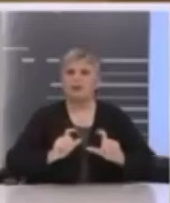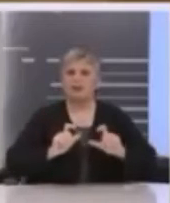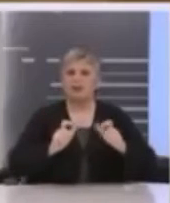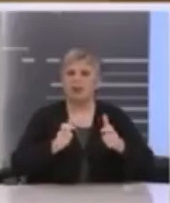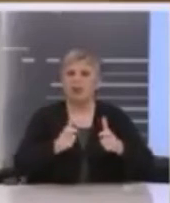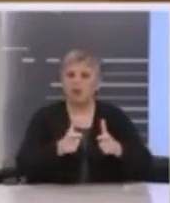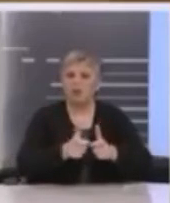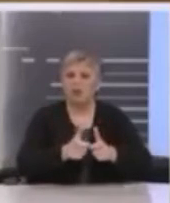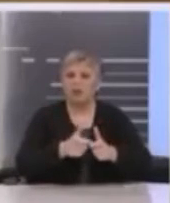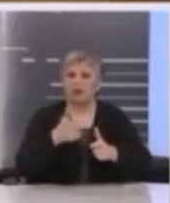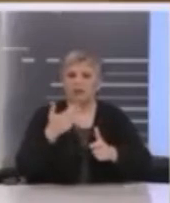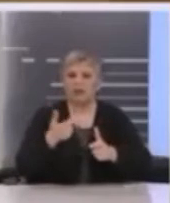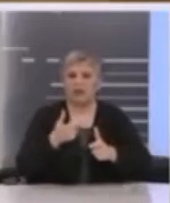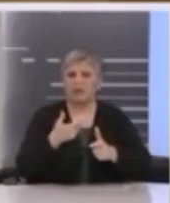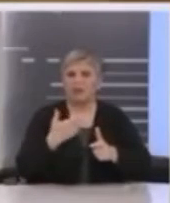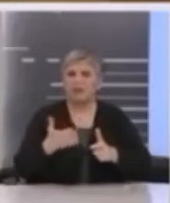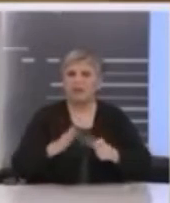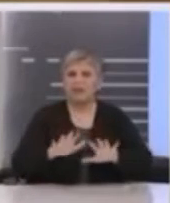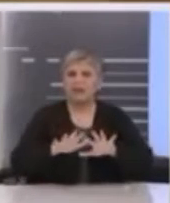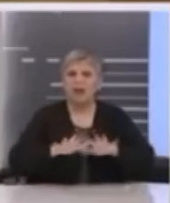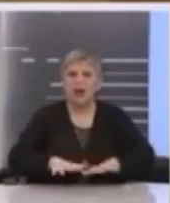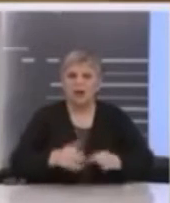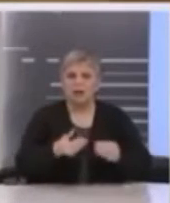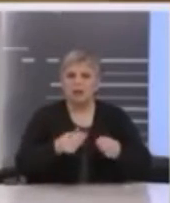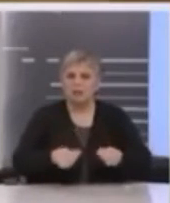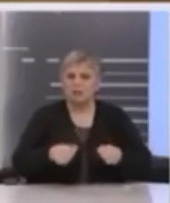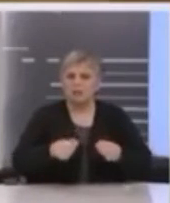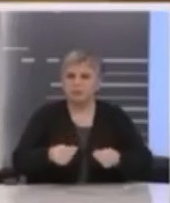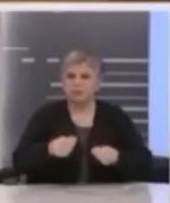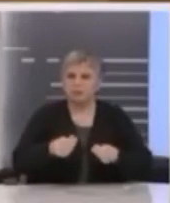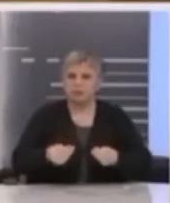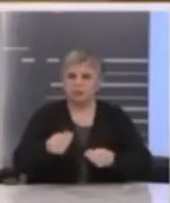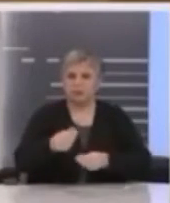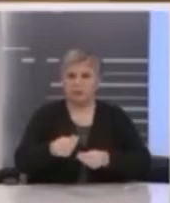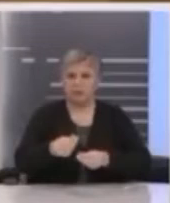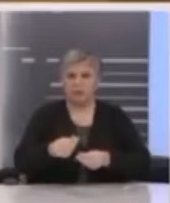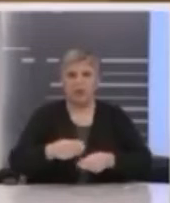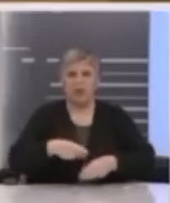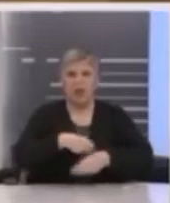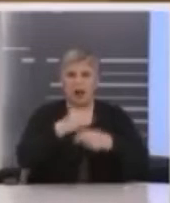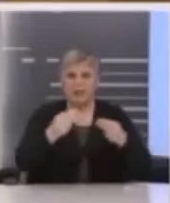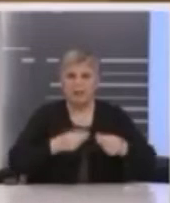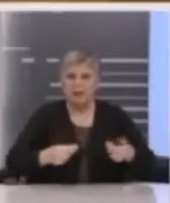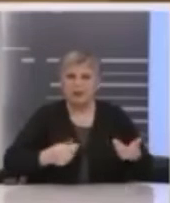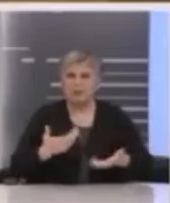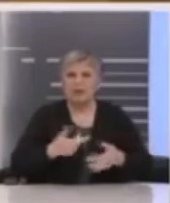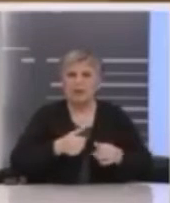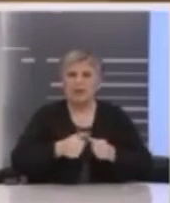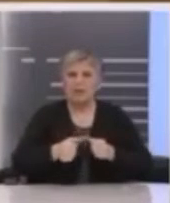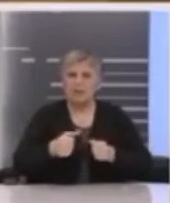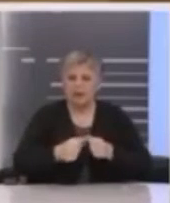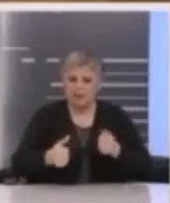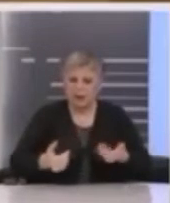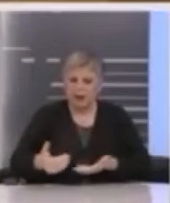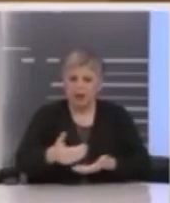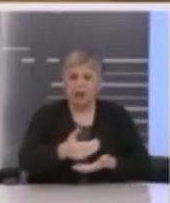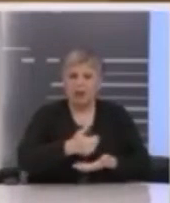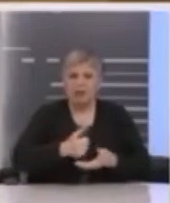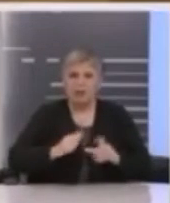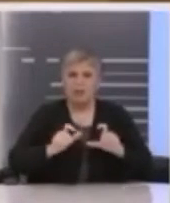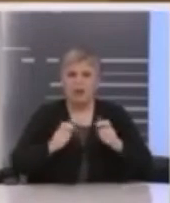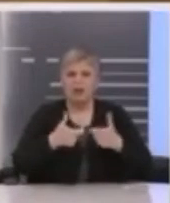την εργασία που επιθυμούν, που τους αναλογεί, άρα δεν μπορεί να αυξηθεί το οικογενειακό εισόδημα και απλώς γίνεται